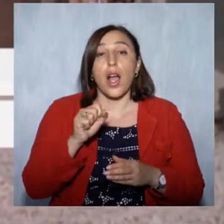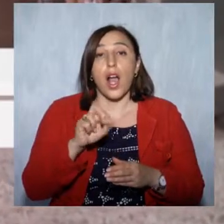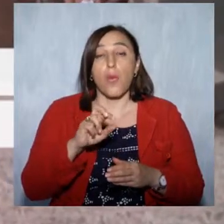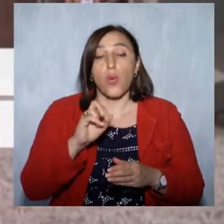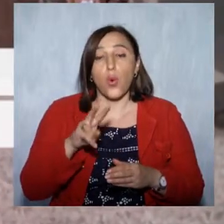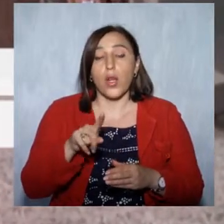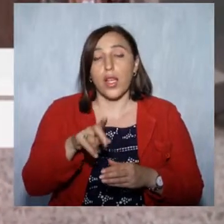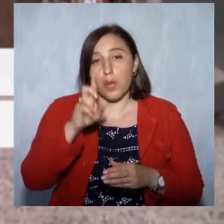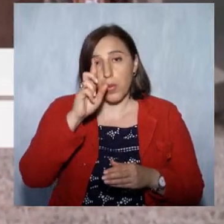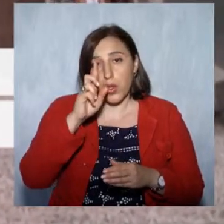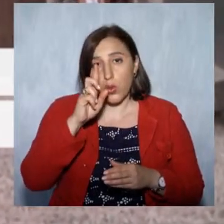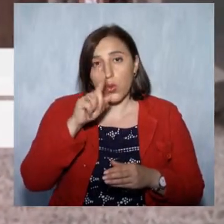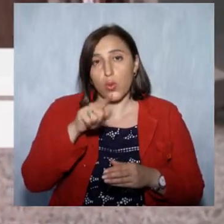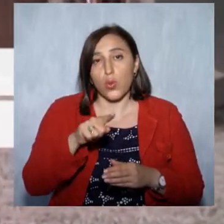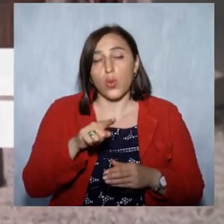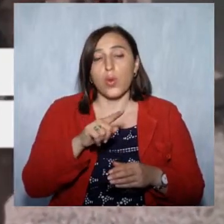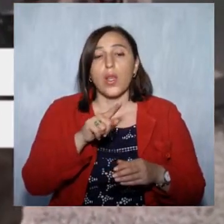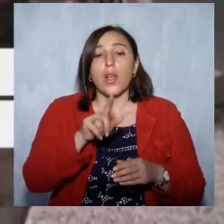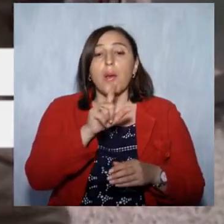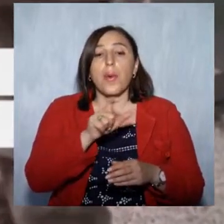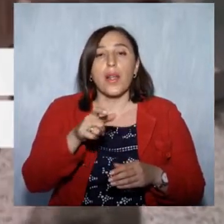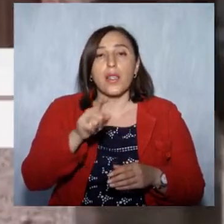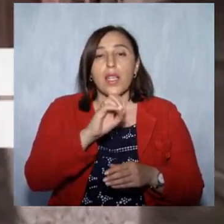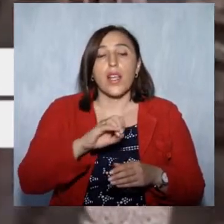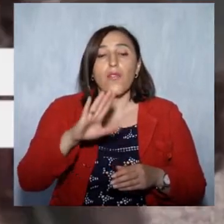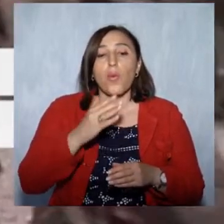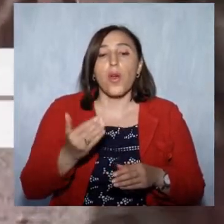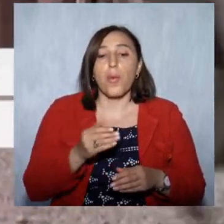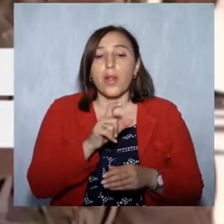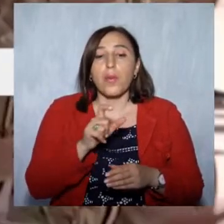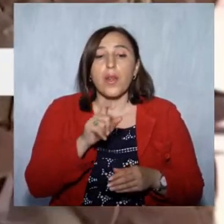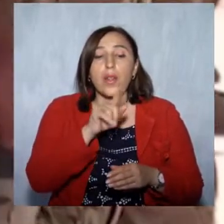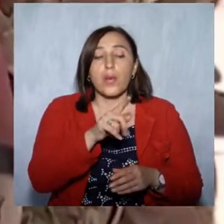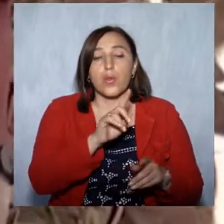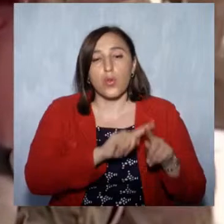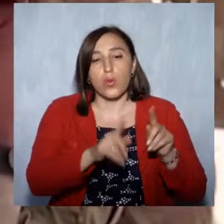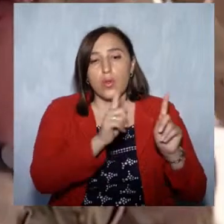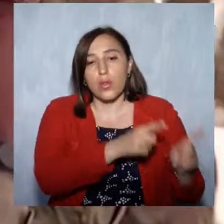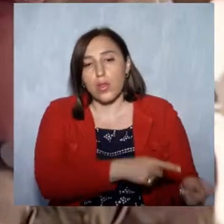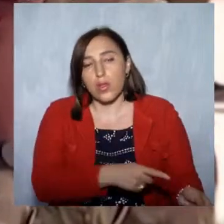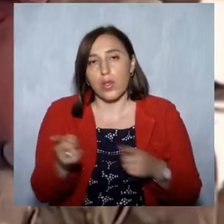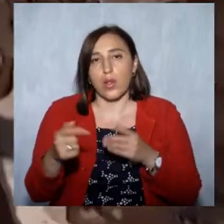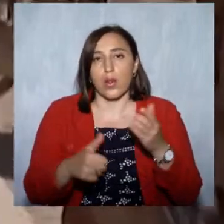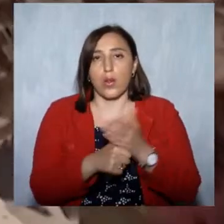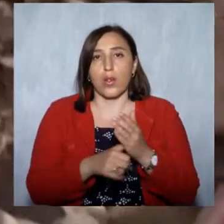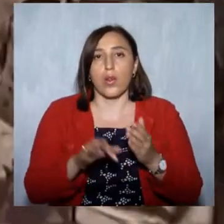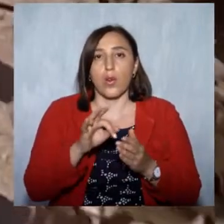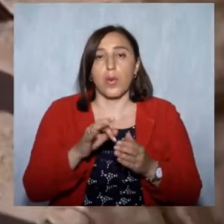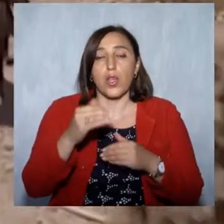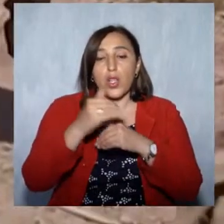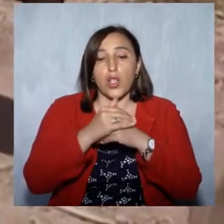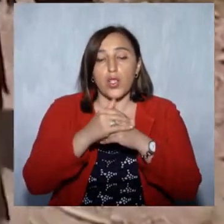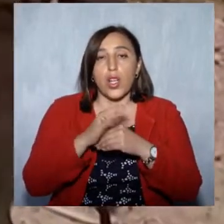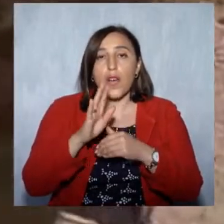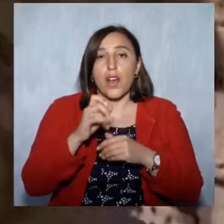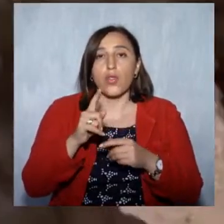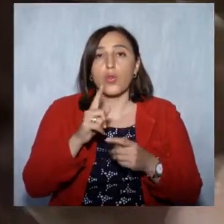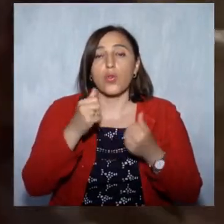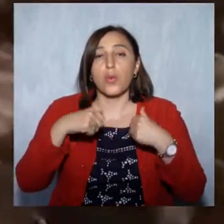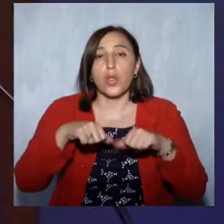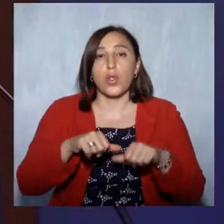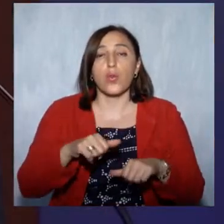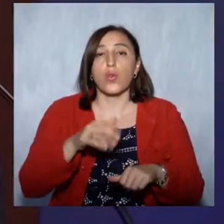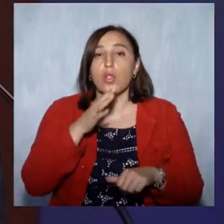արևմտյան պետությունների քաղաքացիների շտաբ տարհանումը կազմակերպելու համար։ Այս մասին անցած գիշեր Վաշինգտոնում կայացած ասուլիսի ժամանակ